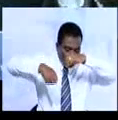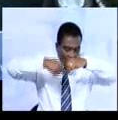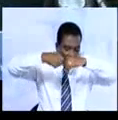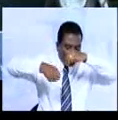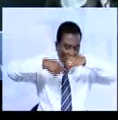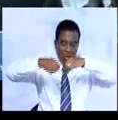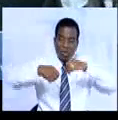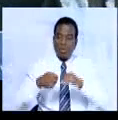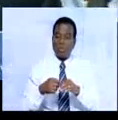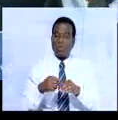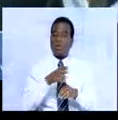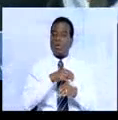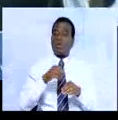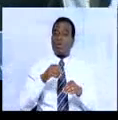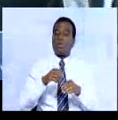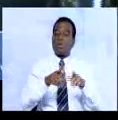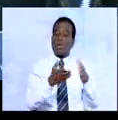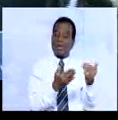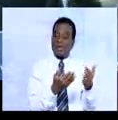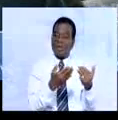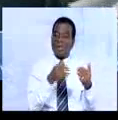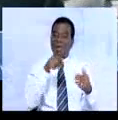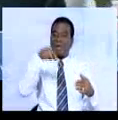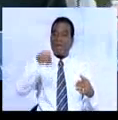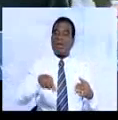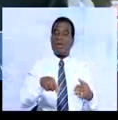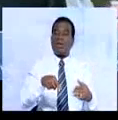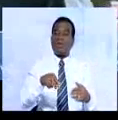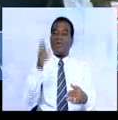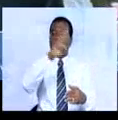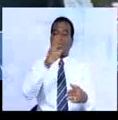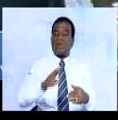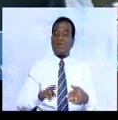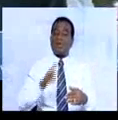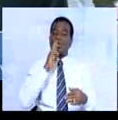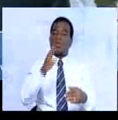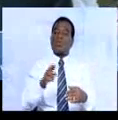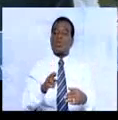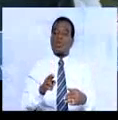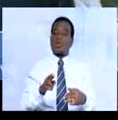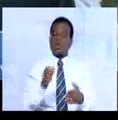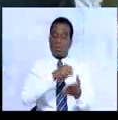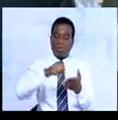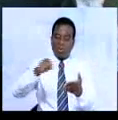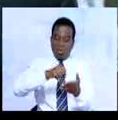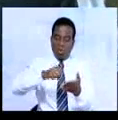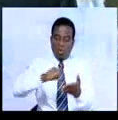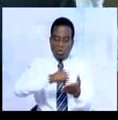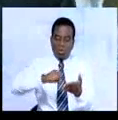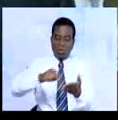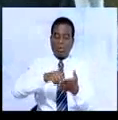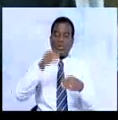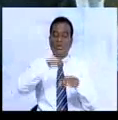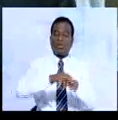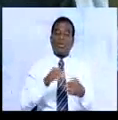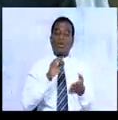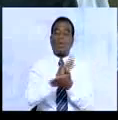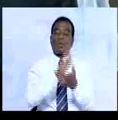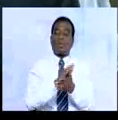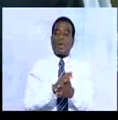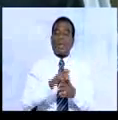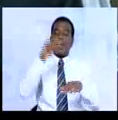analyses biologiques. Au lieu d'attendre que vos résultats soient imprimé sur un document, le médecin